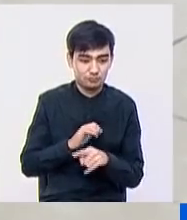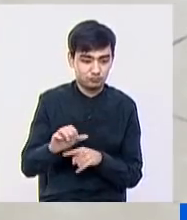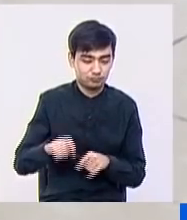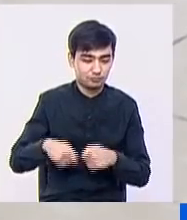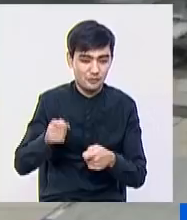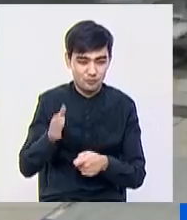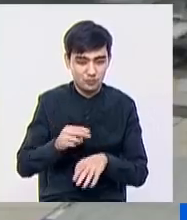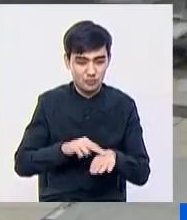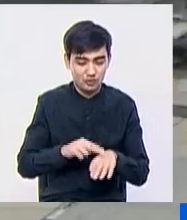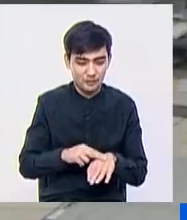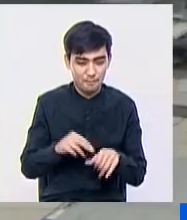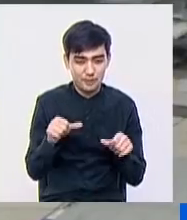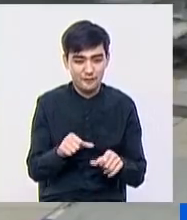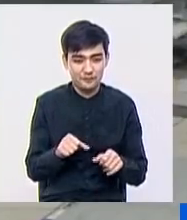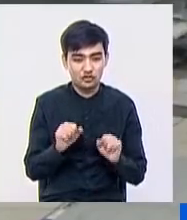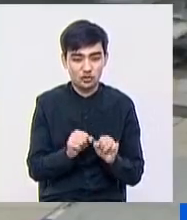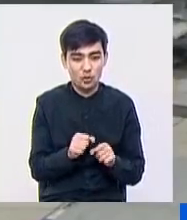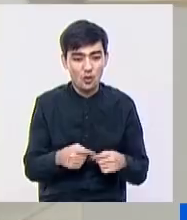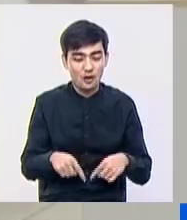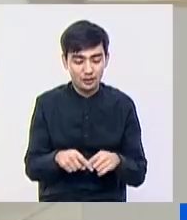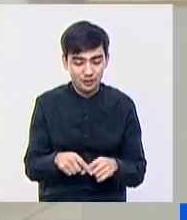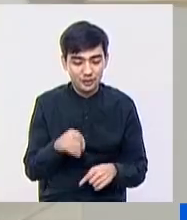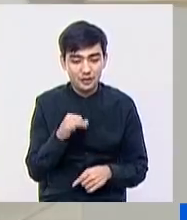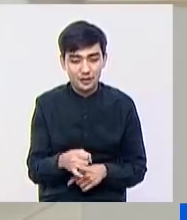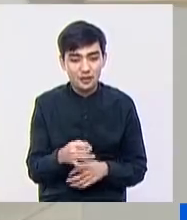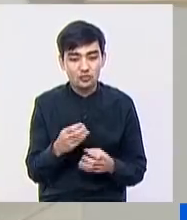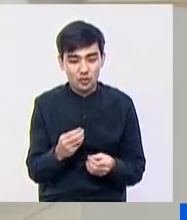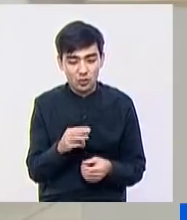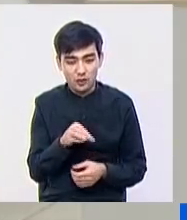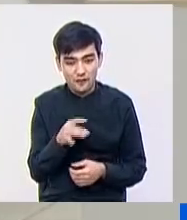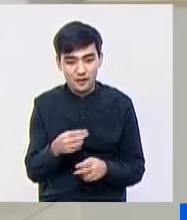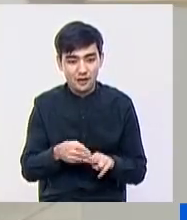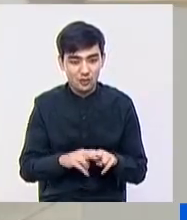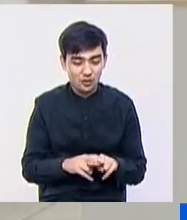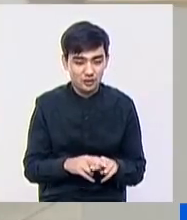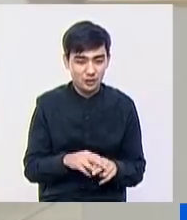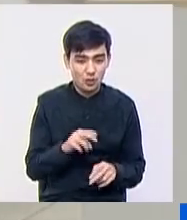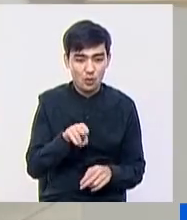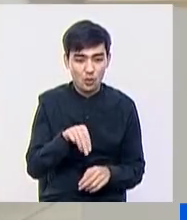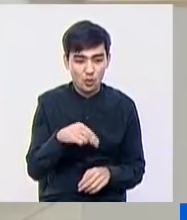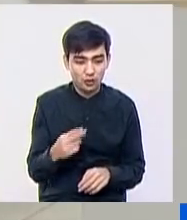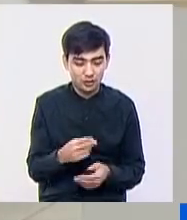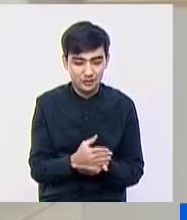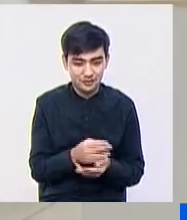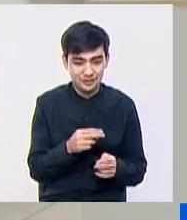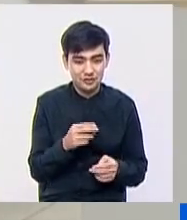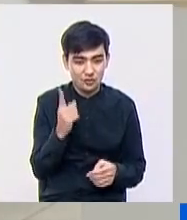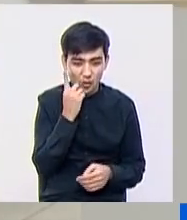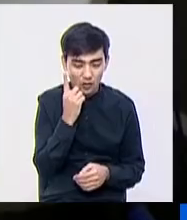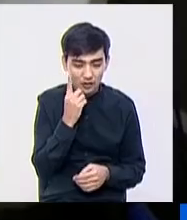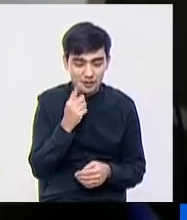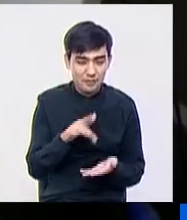переданы сотрудникам правоохранительных органов. И также товары, которые имеют ИМЕИ-кода, это сотовые телефоны и